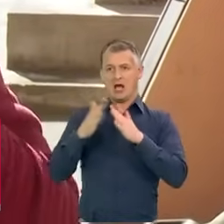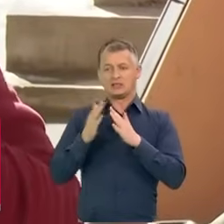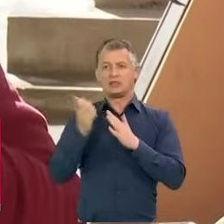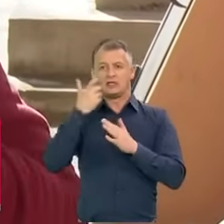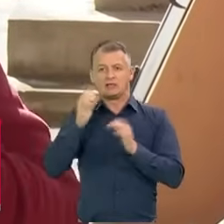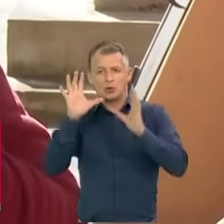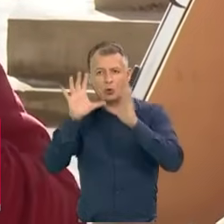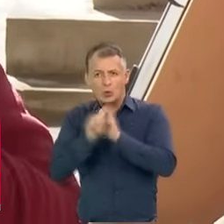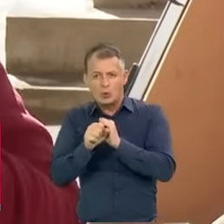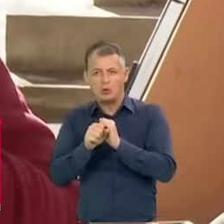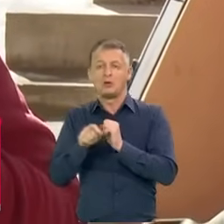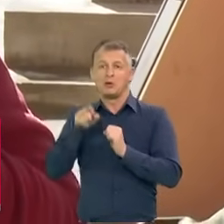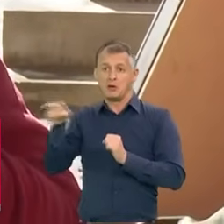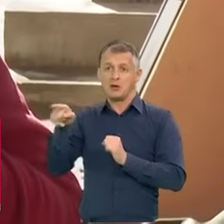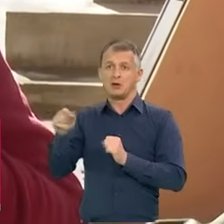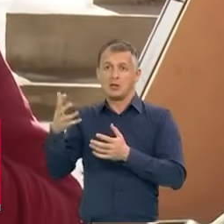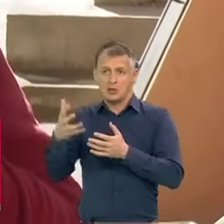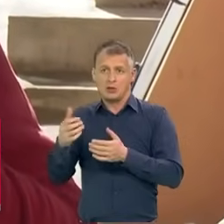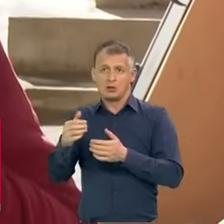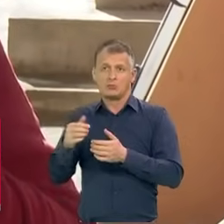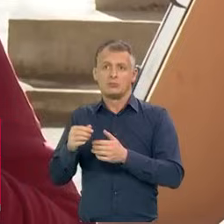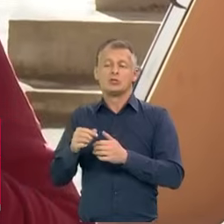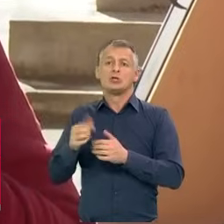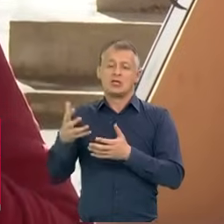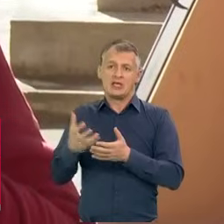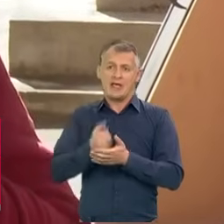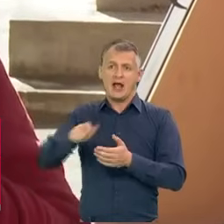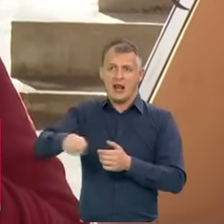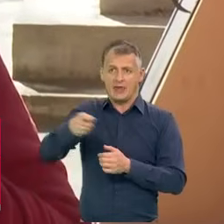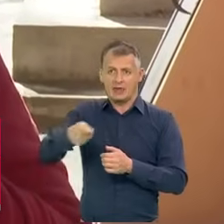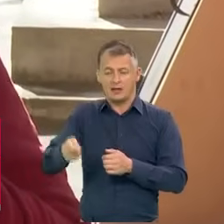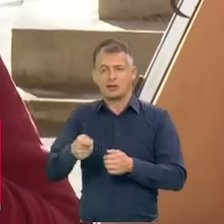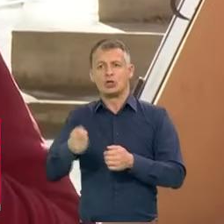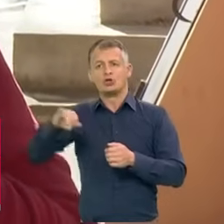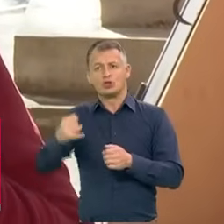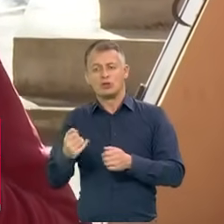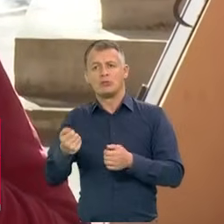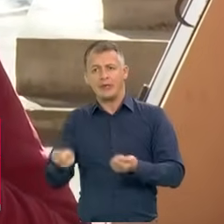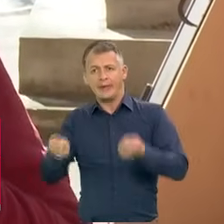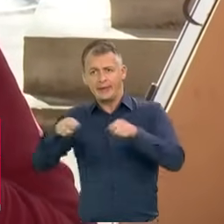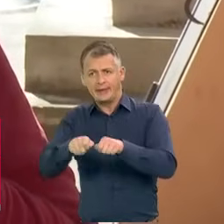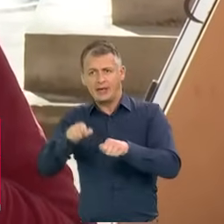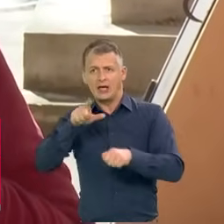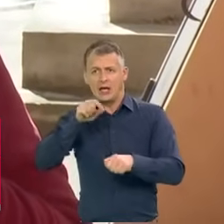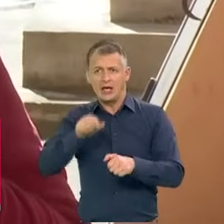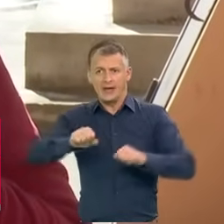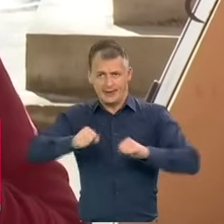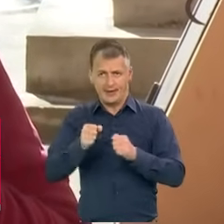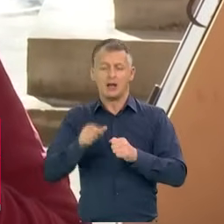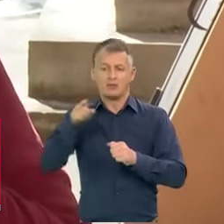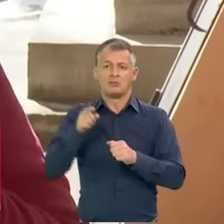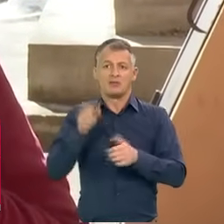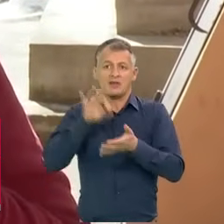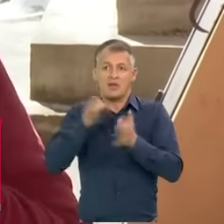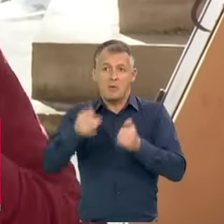își ia lanterna și merge și încuie găinile închide găinile dar de data asta nu a apucat să